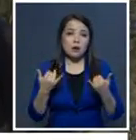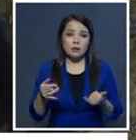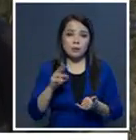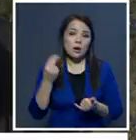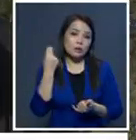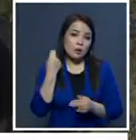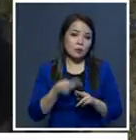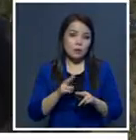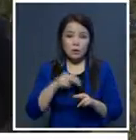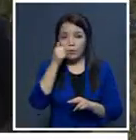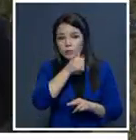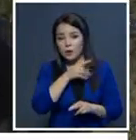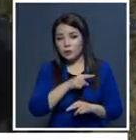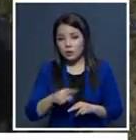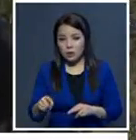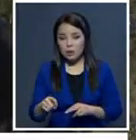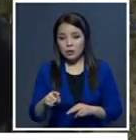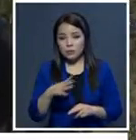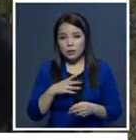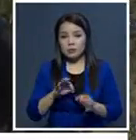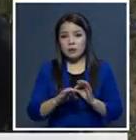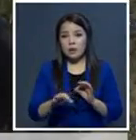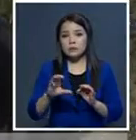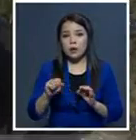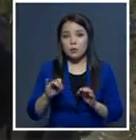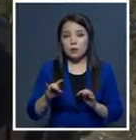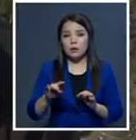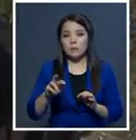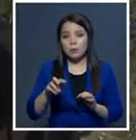қарыздарды біз биыл ағымдағы жылдың бюджет есебінен сәуір-мамыр аралығында толық өтеп береміз.